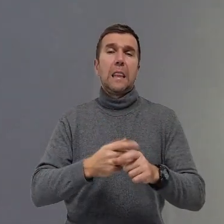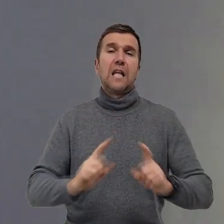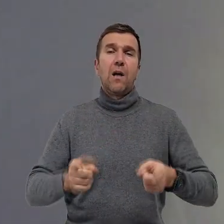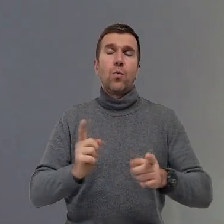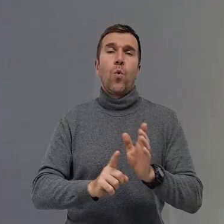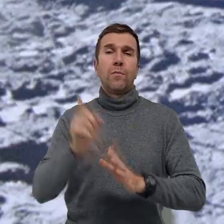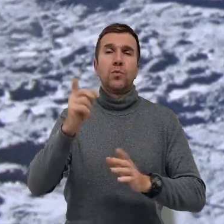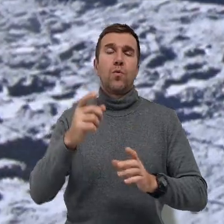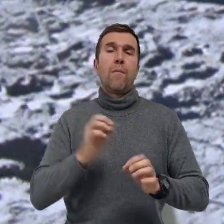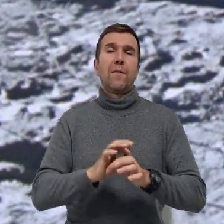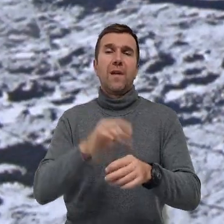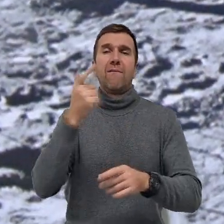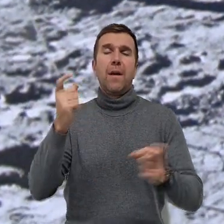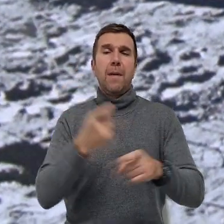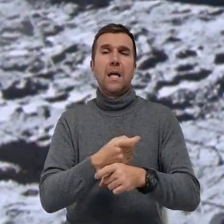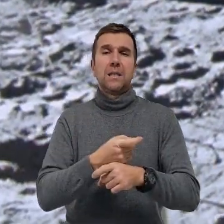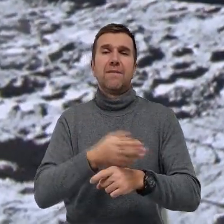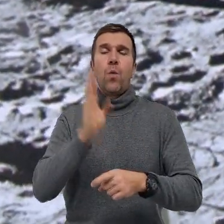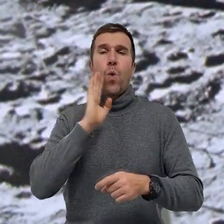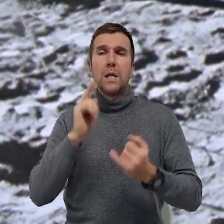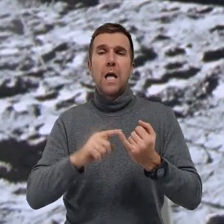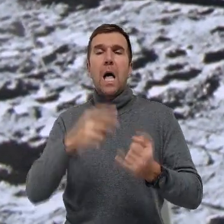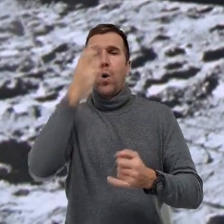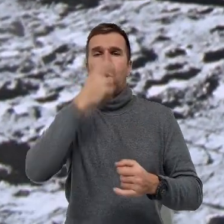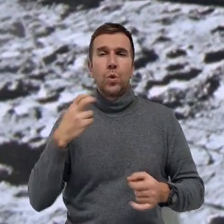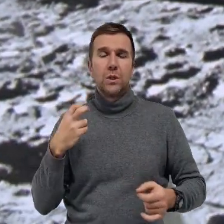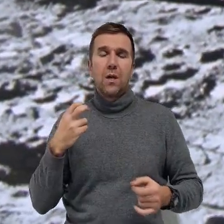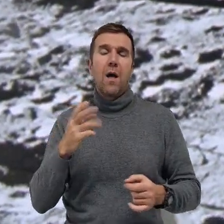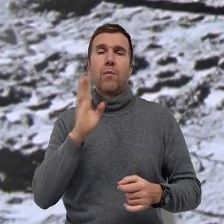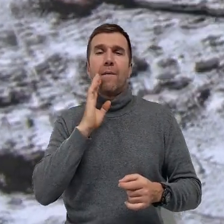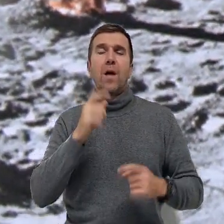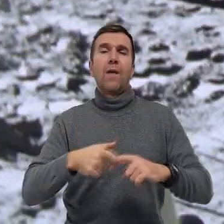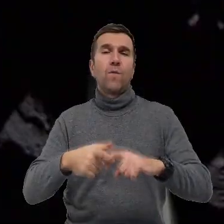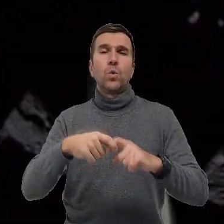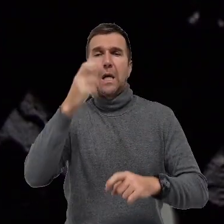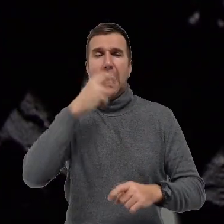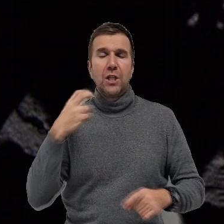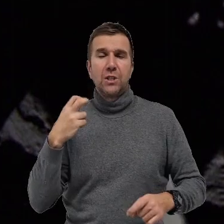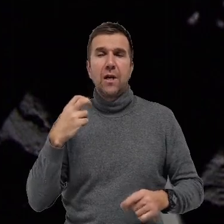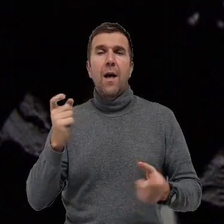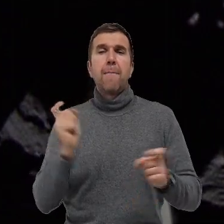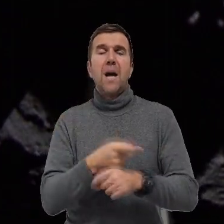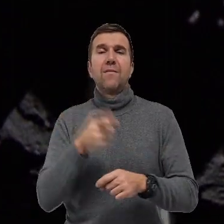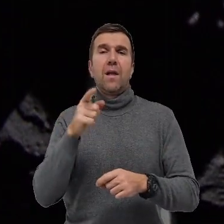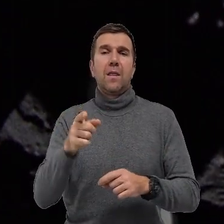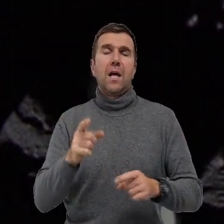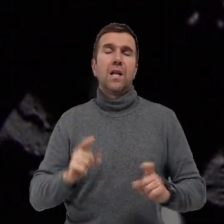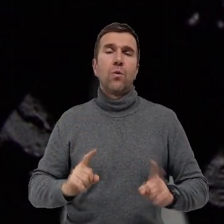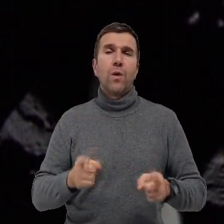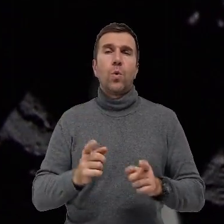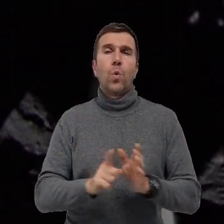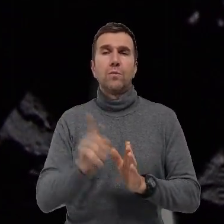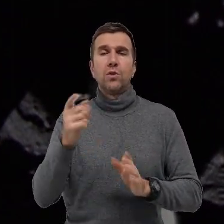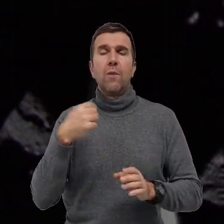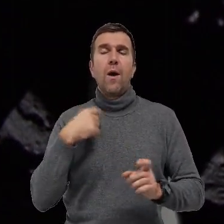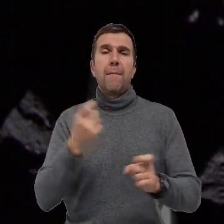kosmiczną prowadziły właściwie dwa państwa. Stany Zjednoczone i Rosja, a właściwie Związek Radziecki. Ta działalność kosmiczna to